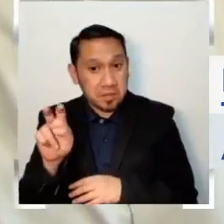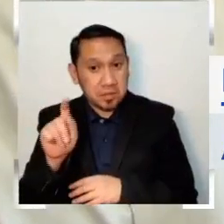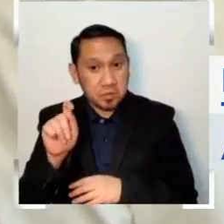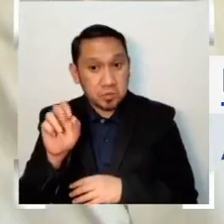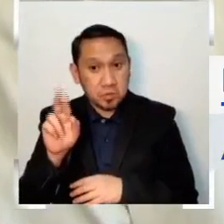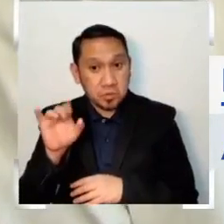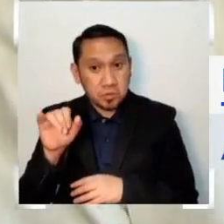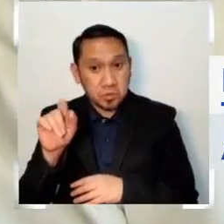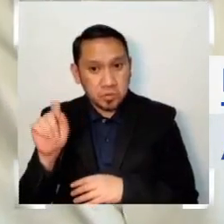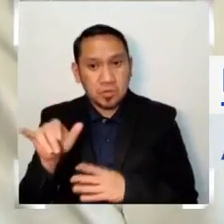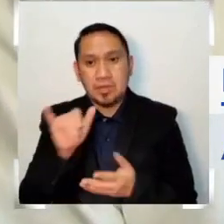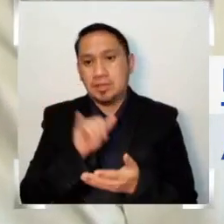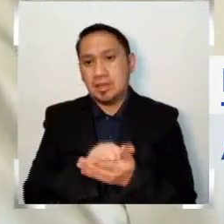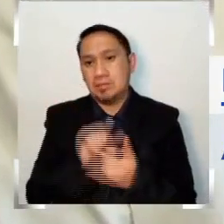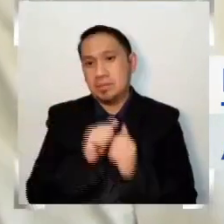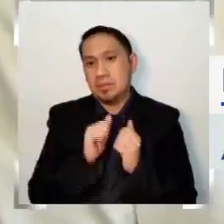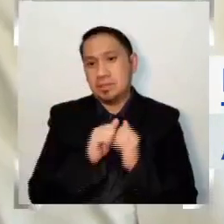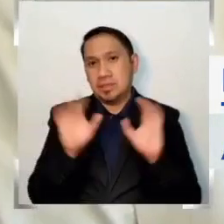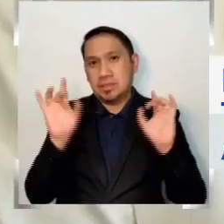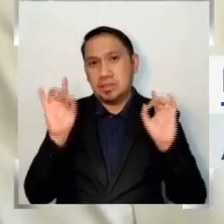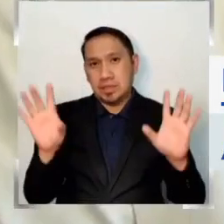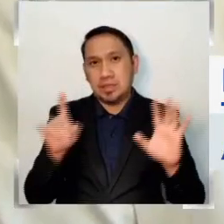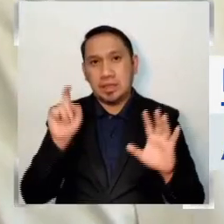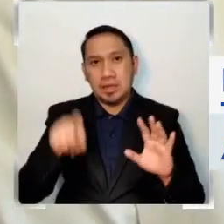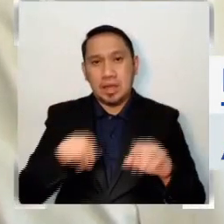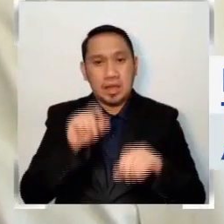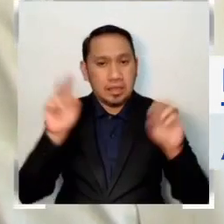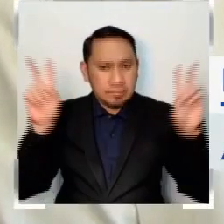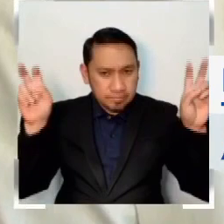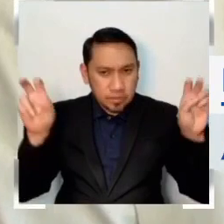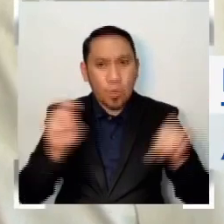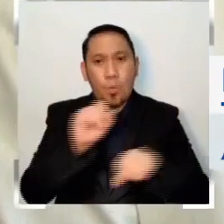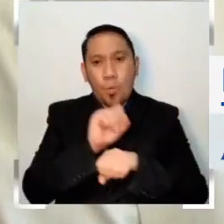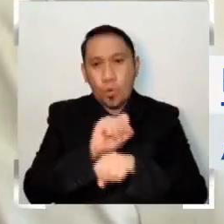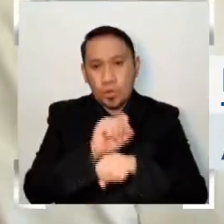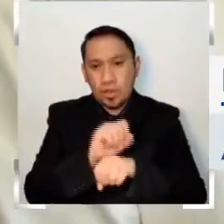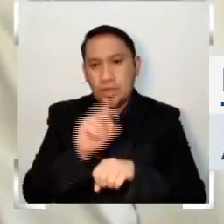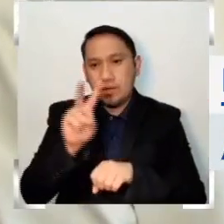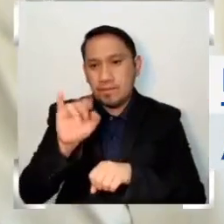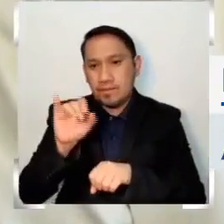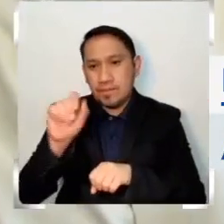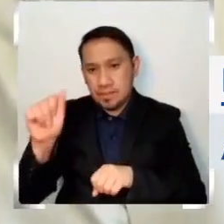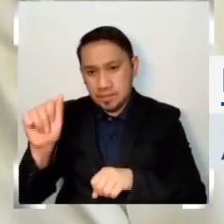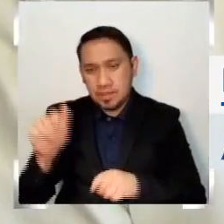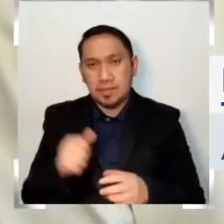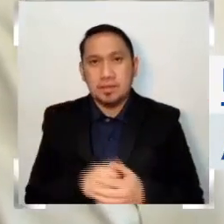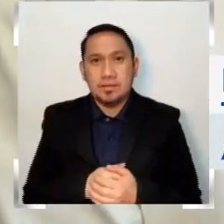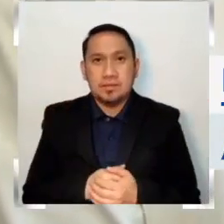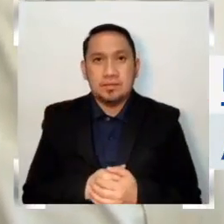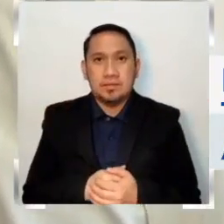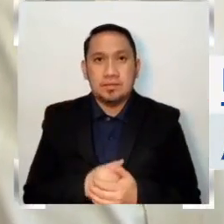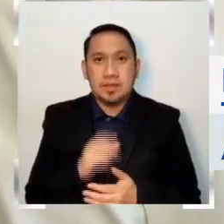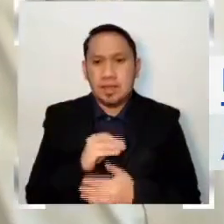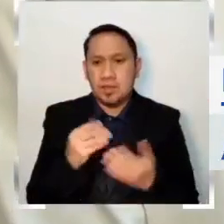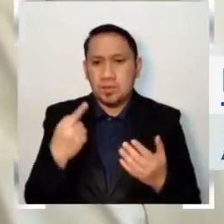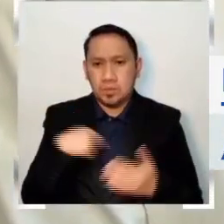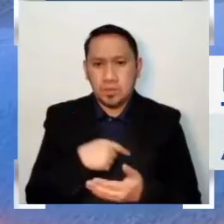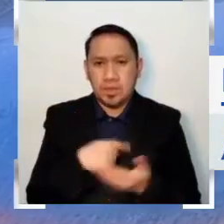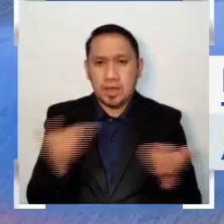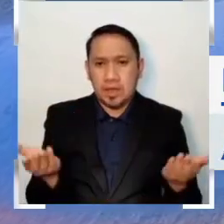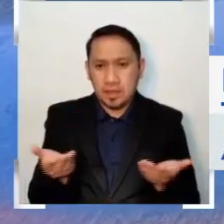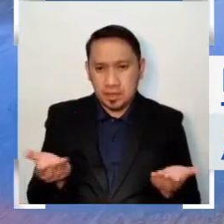Red flag na yon. Kailangan may working visa. At saka, meron naman tayo dito sa Pilipinas na PUEE